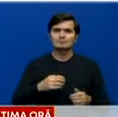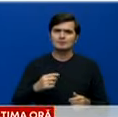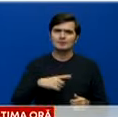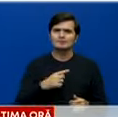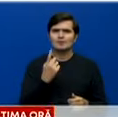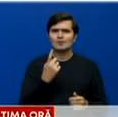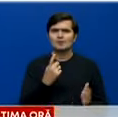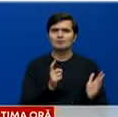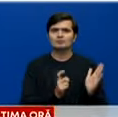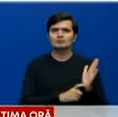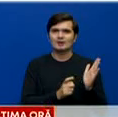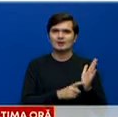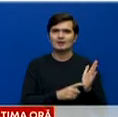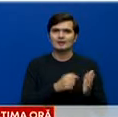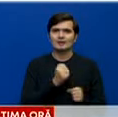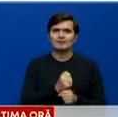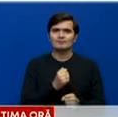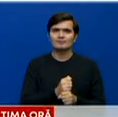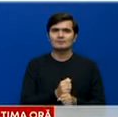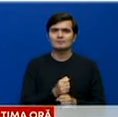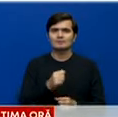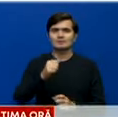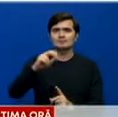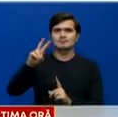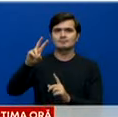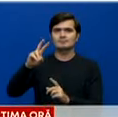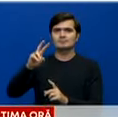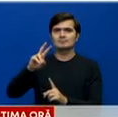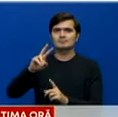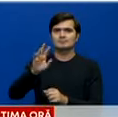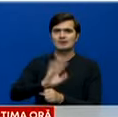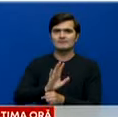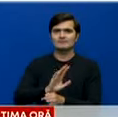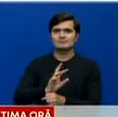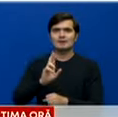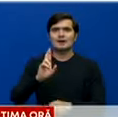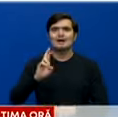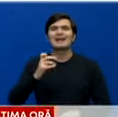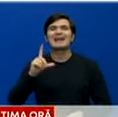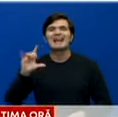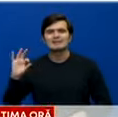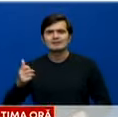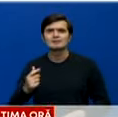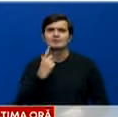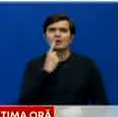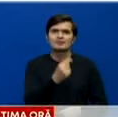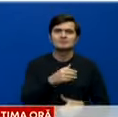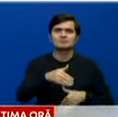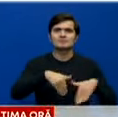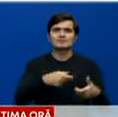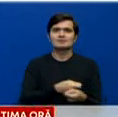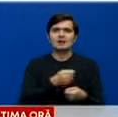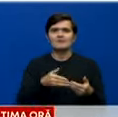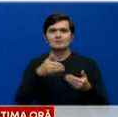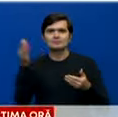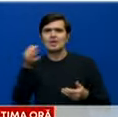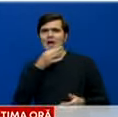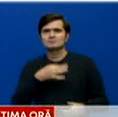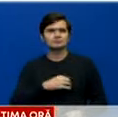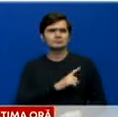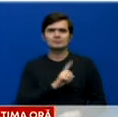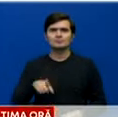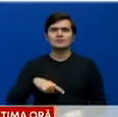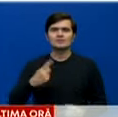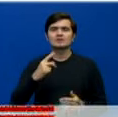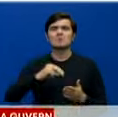solicitare formulată de Realitatea, la care Ministerul Afacerilor Externe a răspuns, ni s-a precizat că nu există un acord